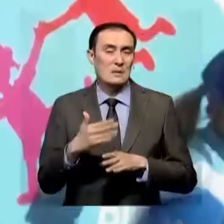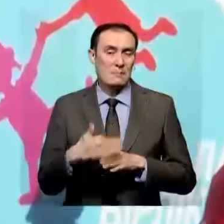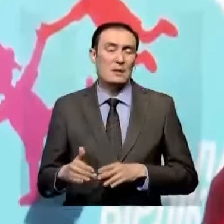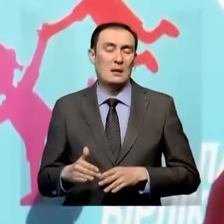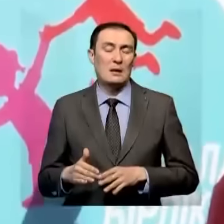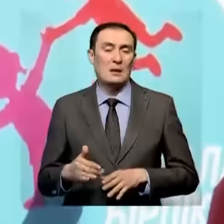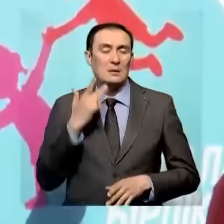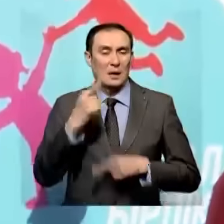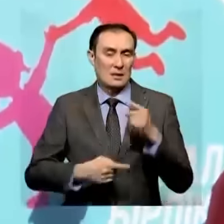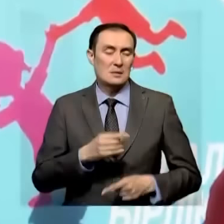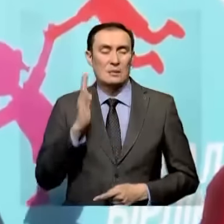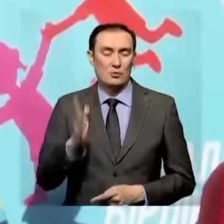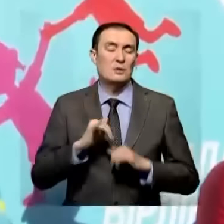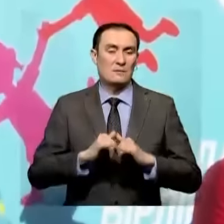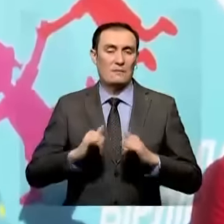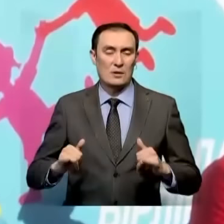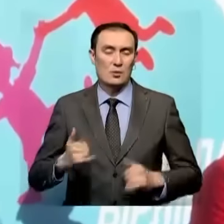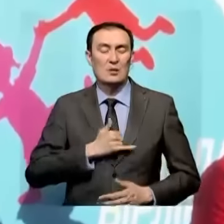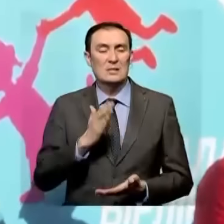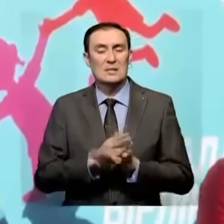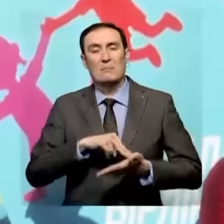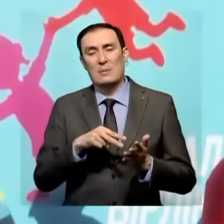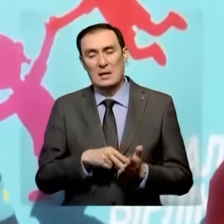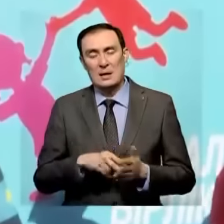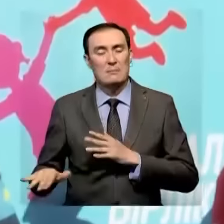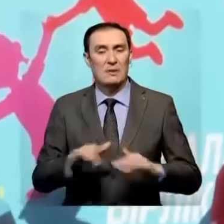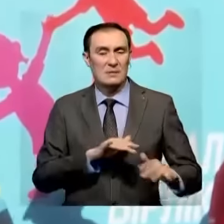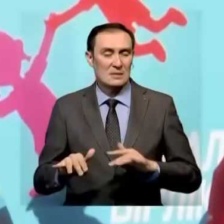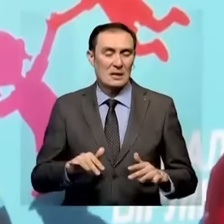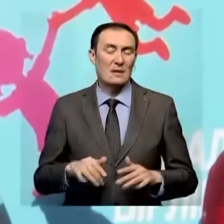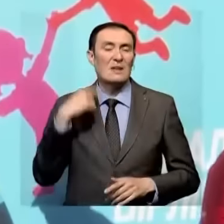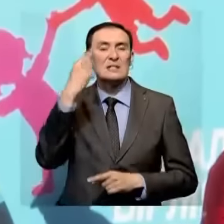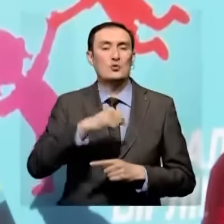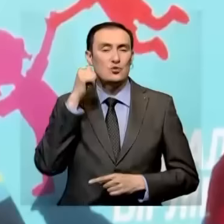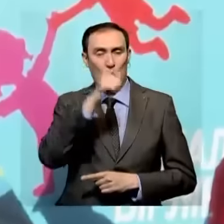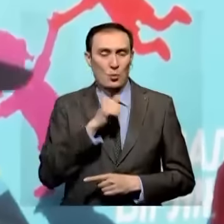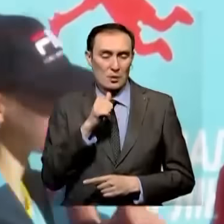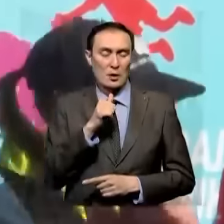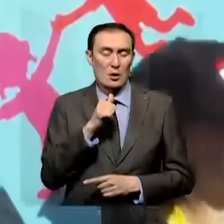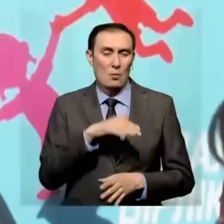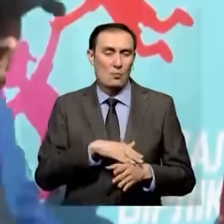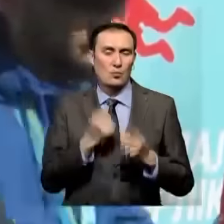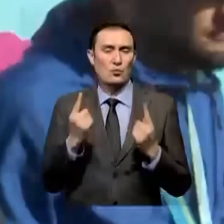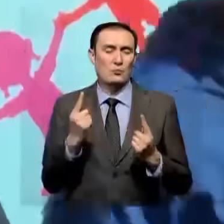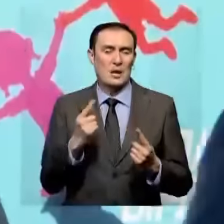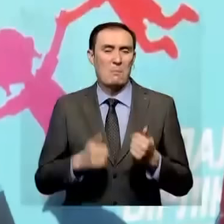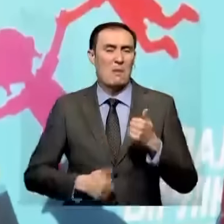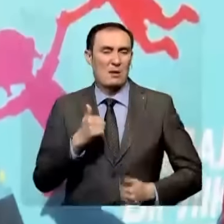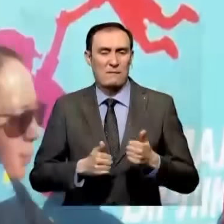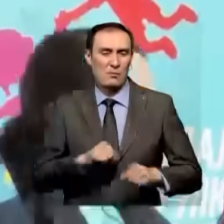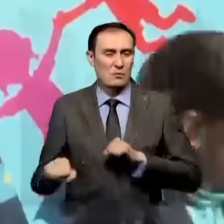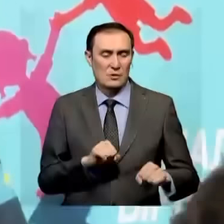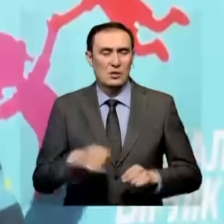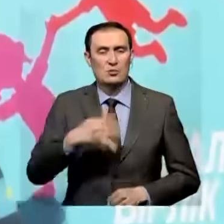эта традиция, она будет развиваться. У нас есть в планах провести на следующий год полноценный крупный марафон